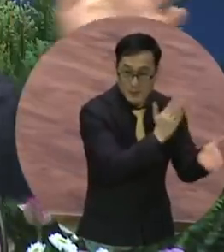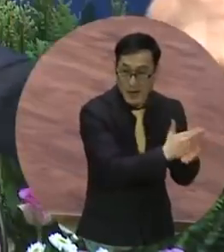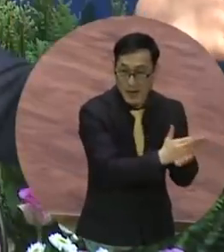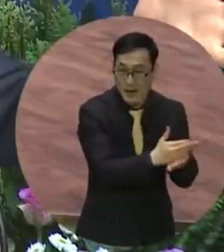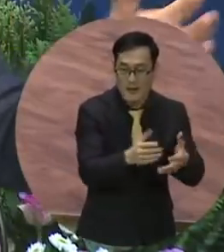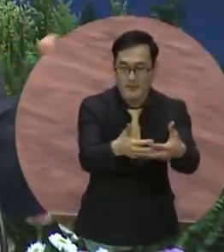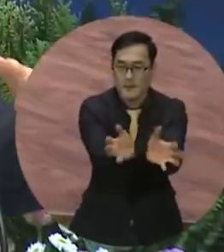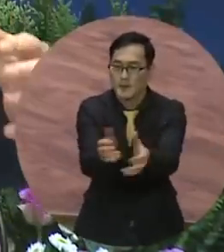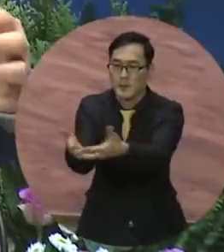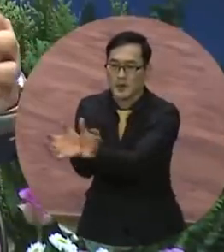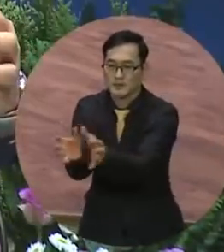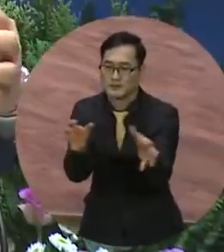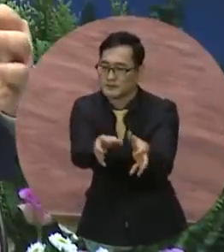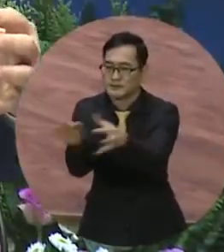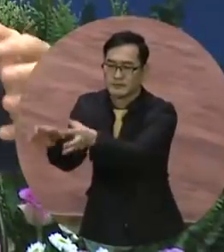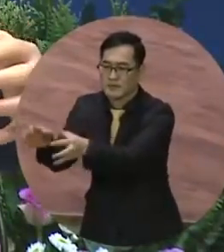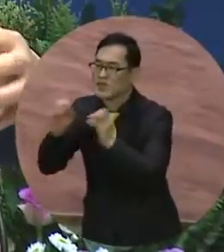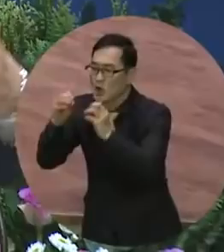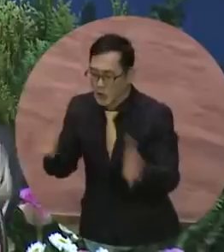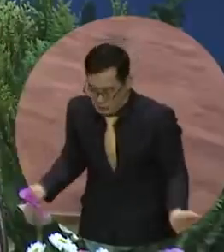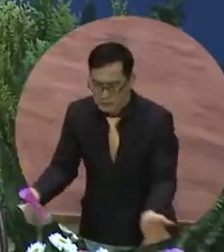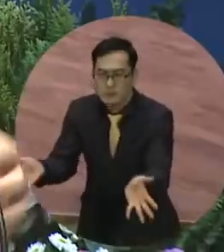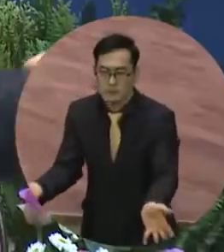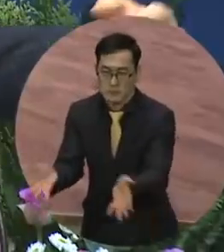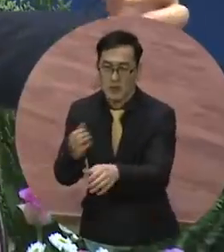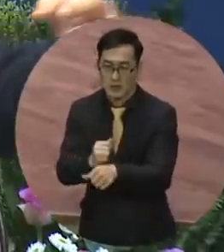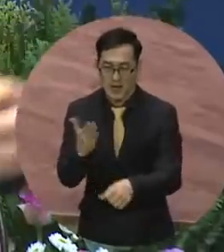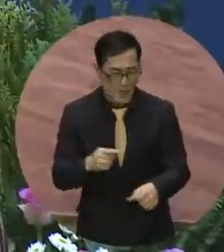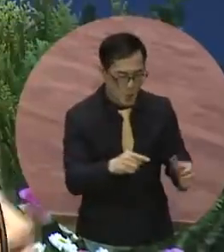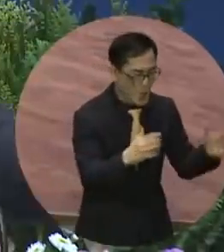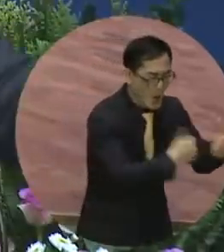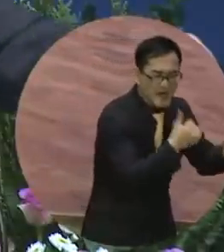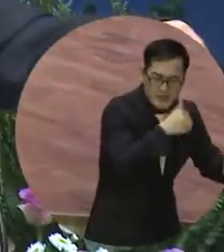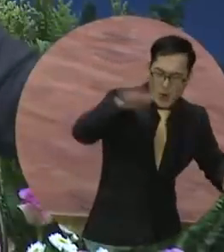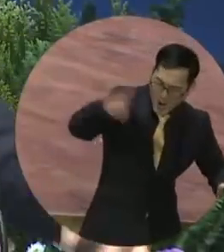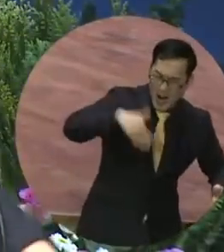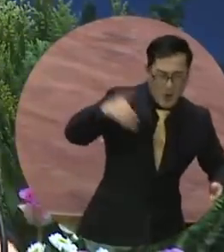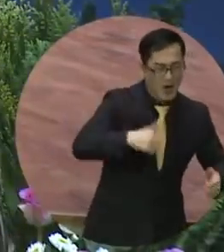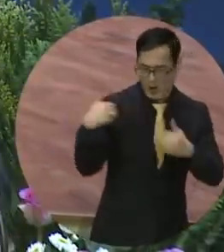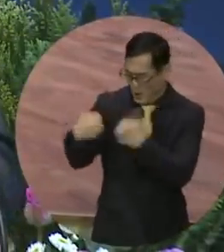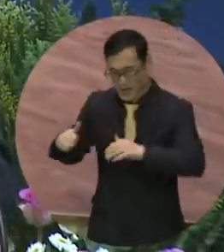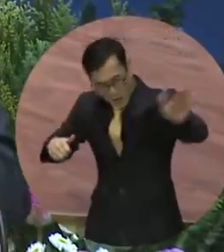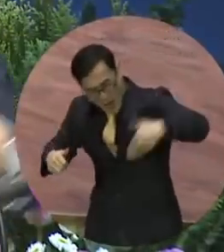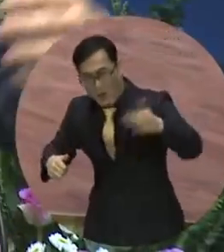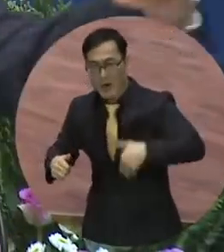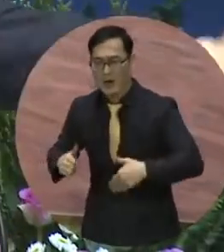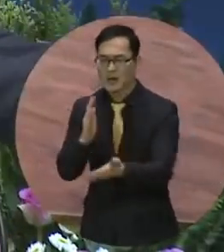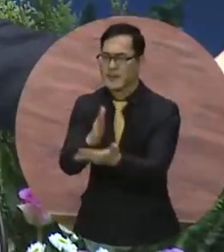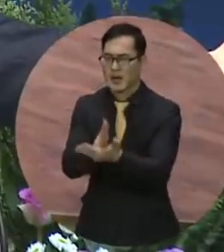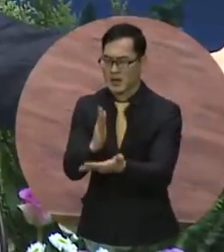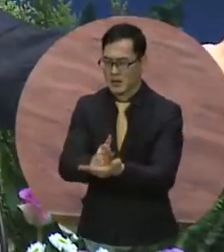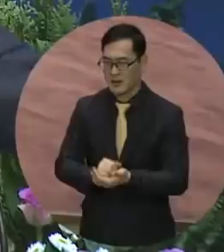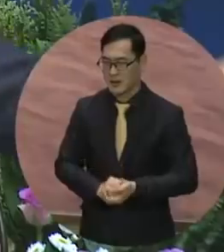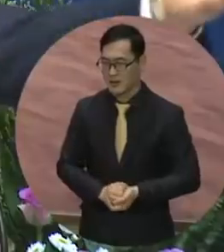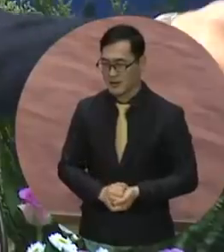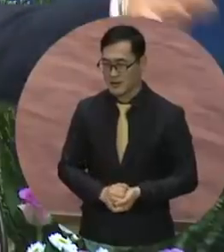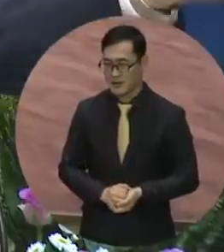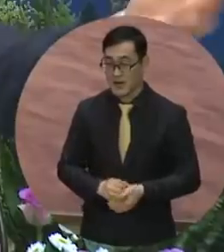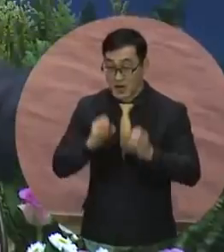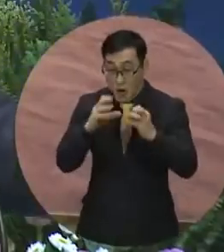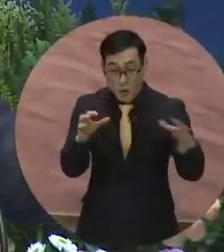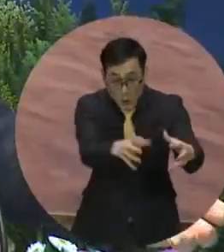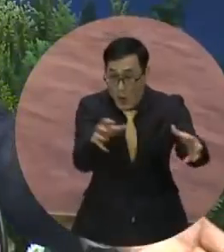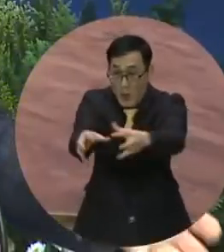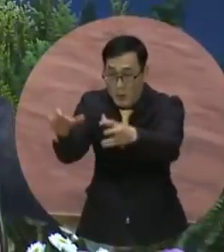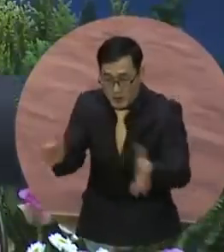무조건 다 열어줘. 막 전도에 하라를 해야 되는데 당회한다, 뭐 모임한다, 뭐 교사회 한다 하니까 뭘 수업해. 전도 활성화